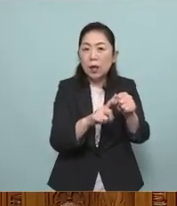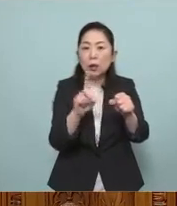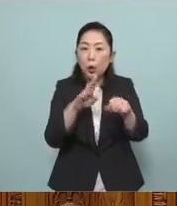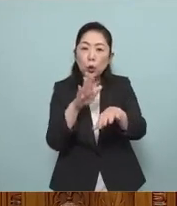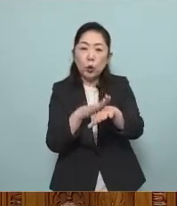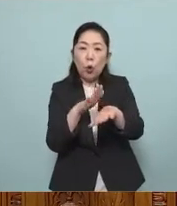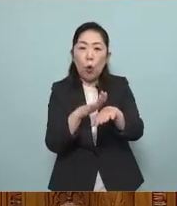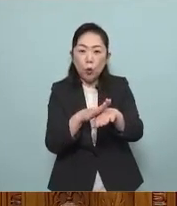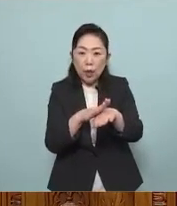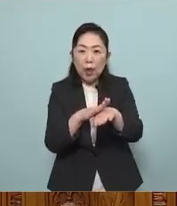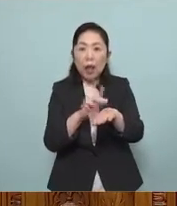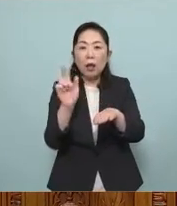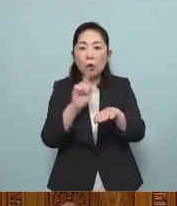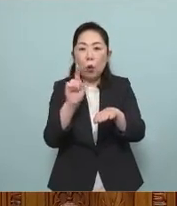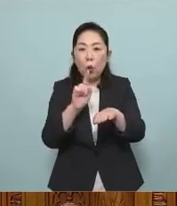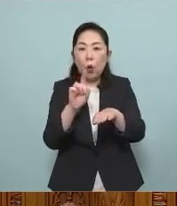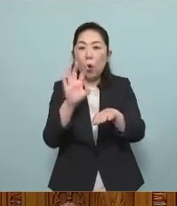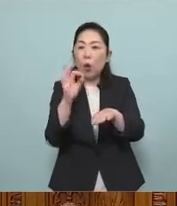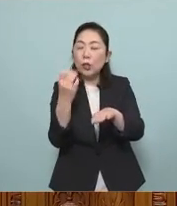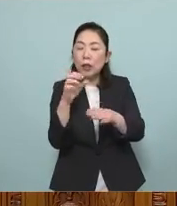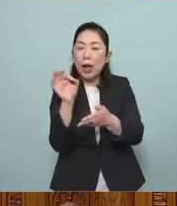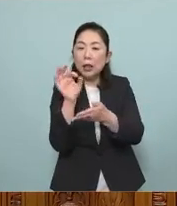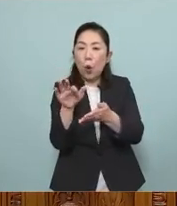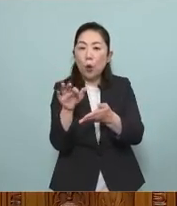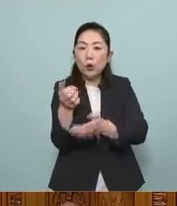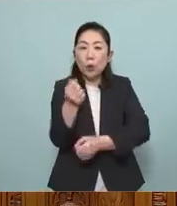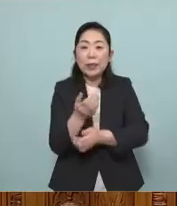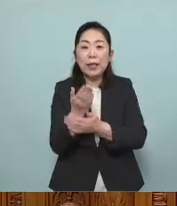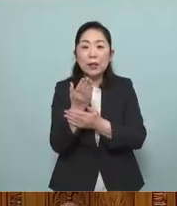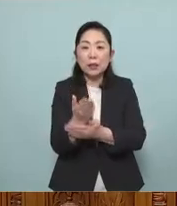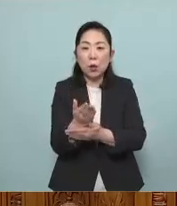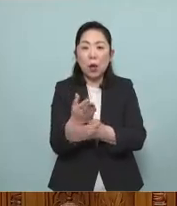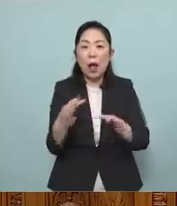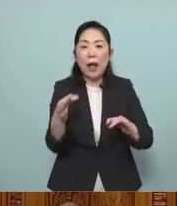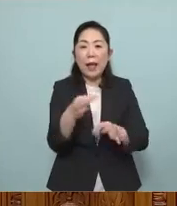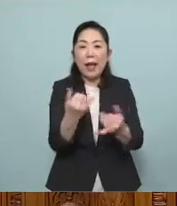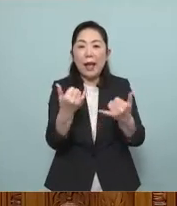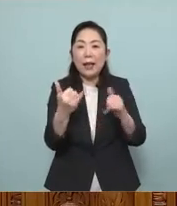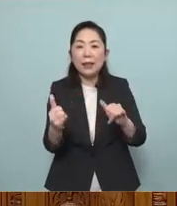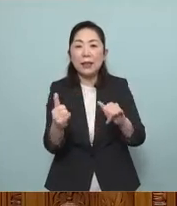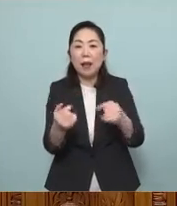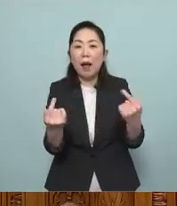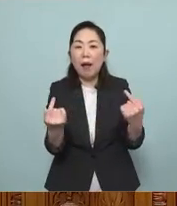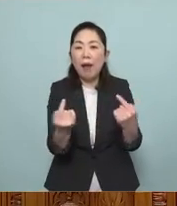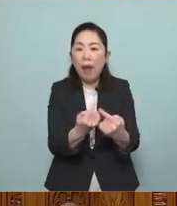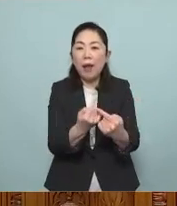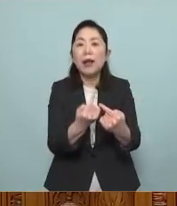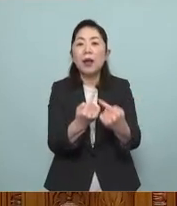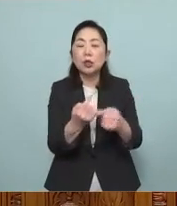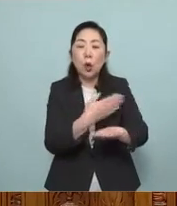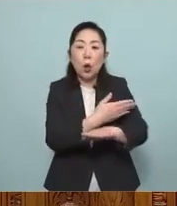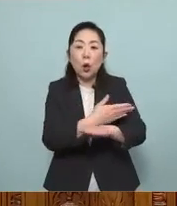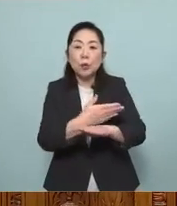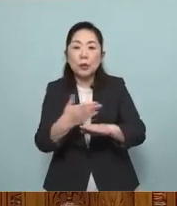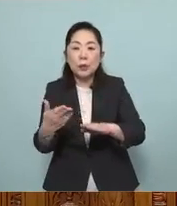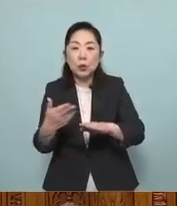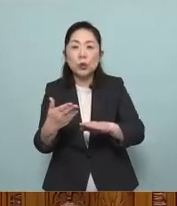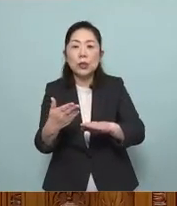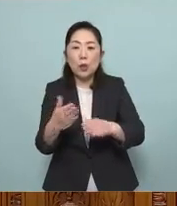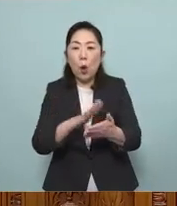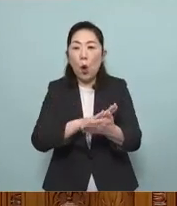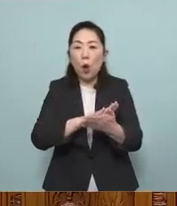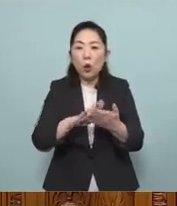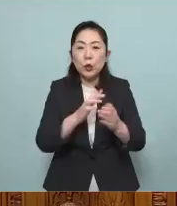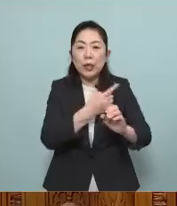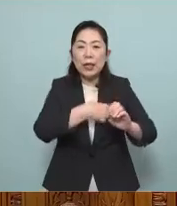で、どれぐらいの投資を引き出すのか、経済社会変革の道筋をクリーンエネルギー戦略として取